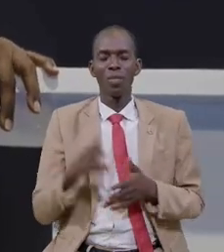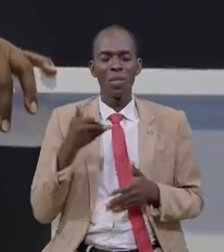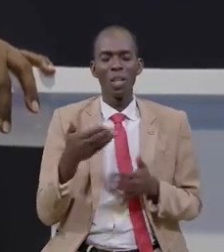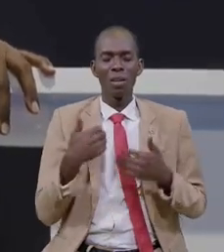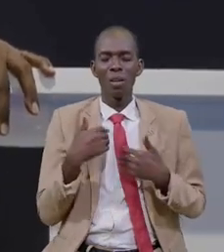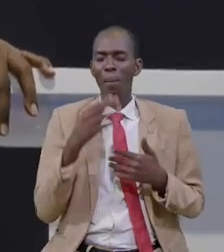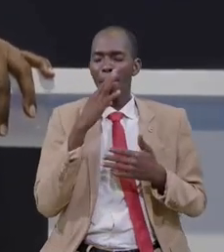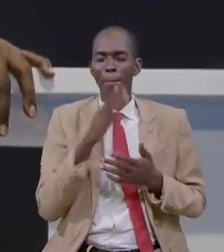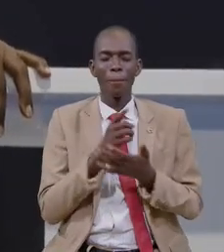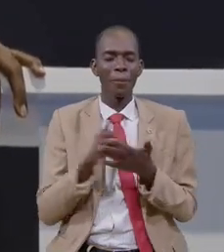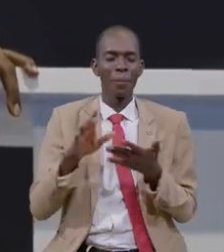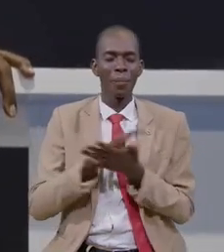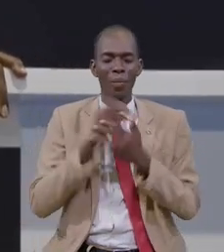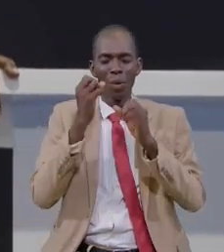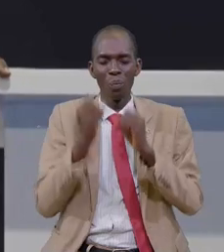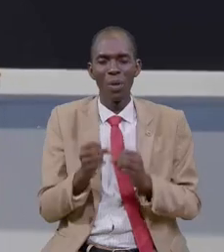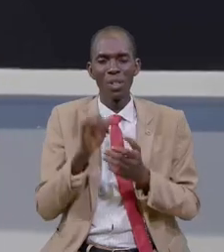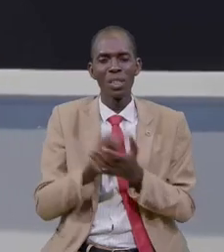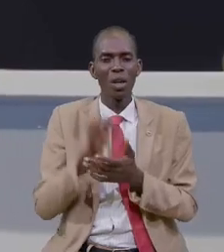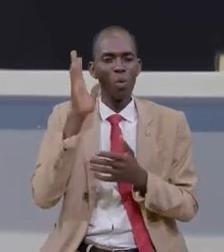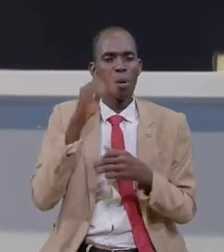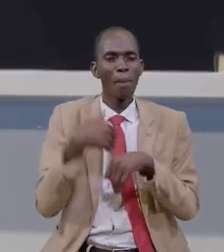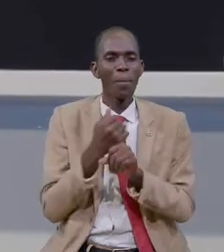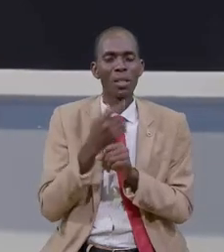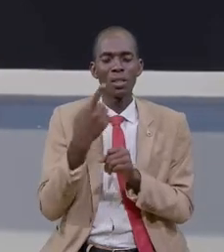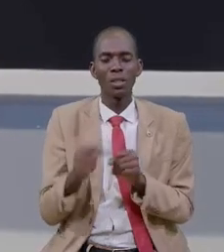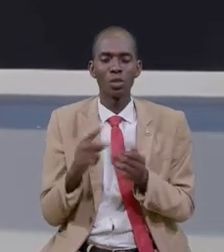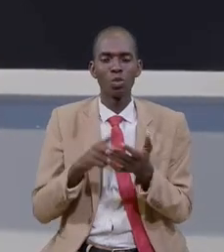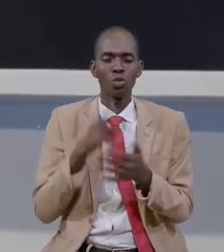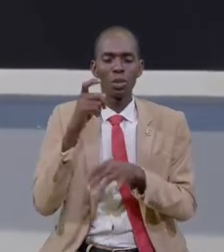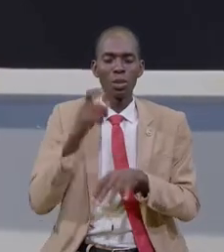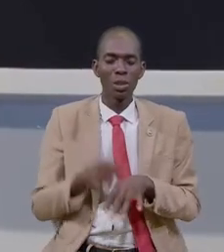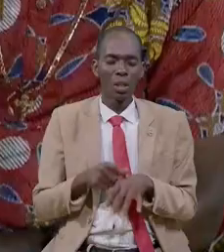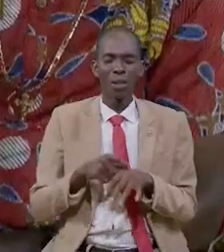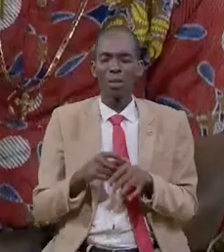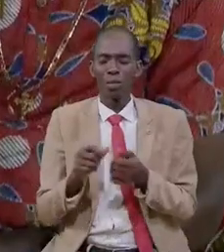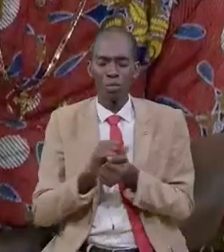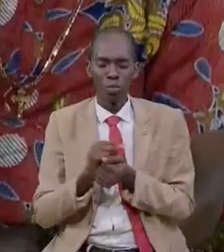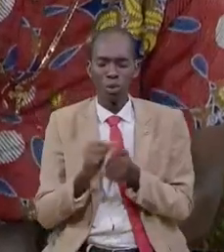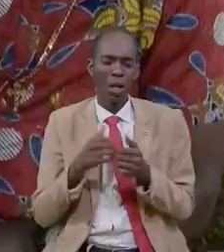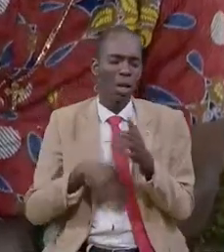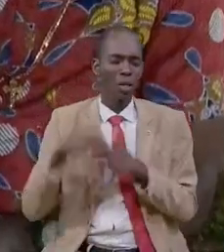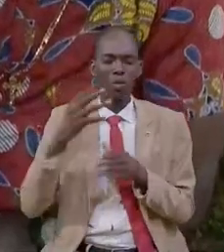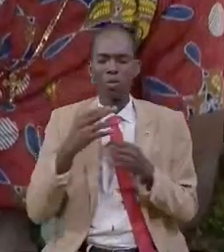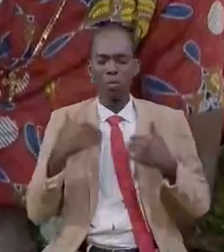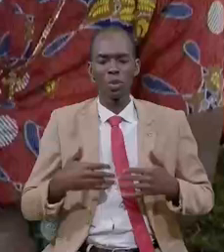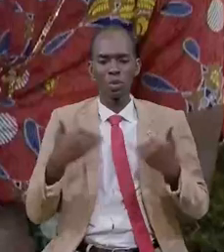puissance divine qui ramènera la double mort à la vie dans ton corps.